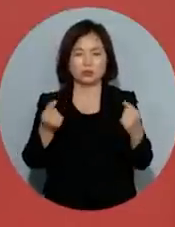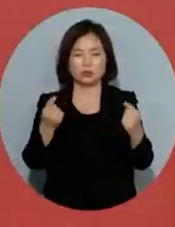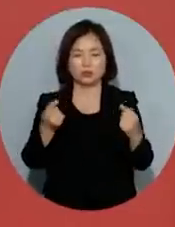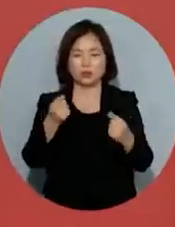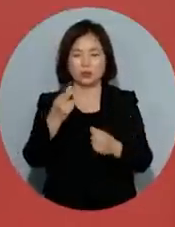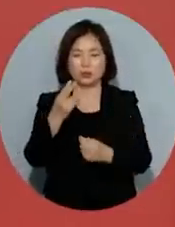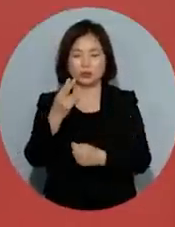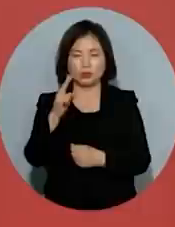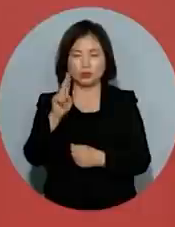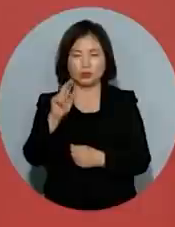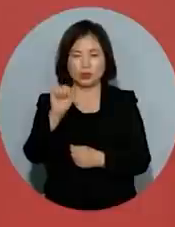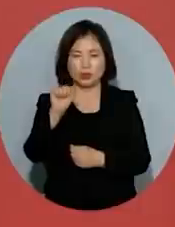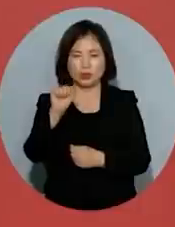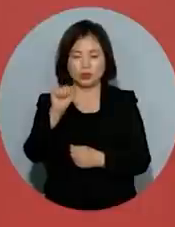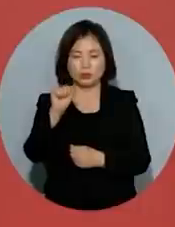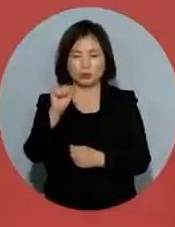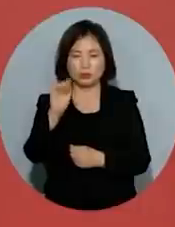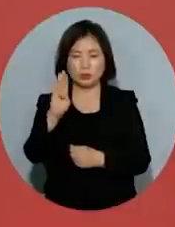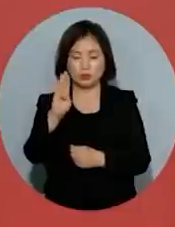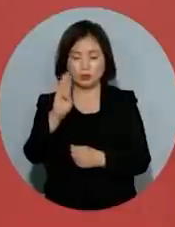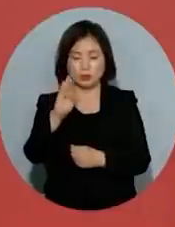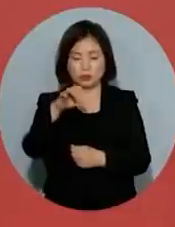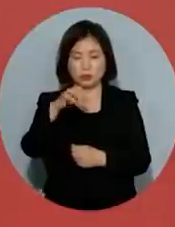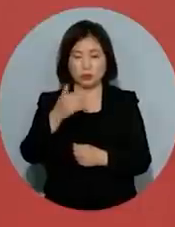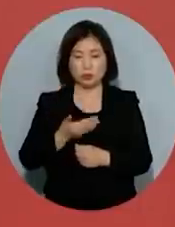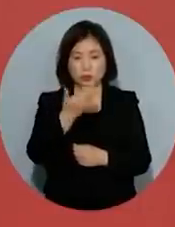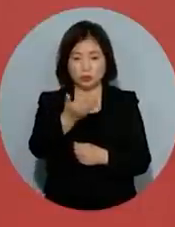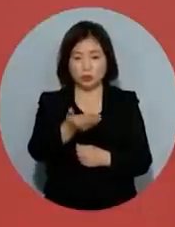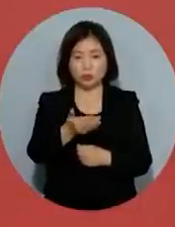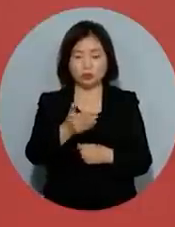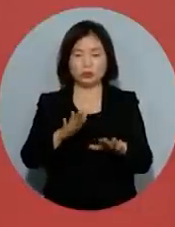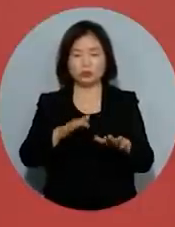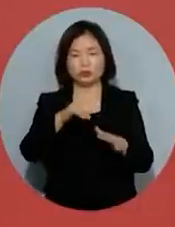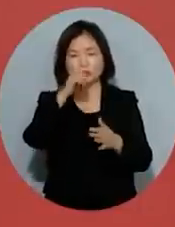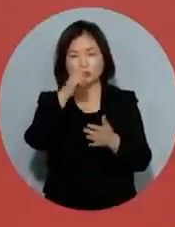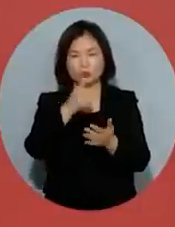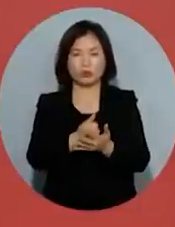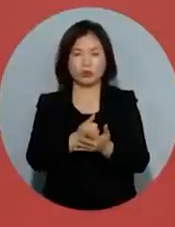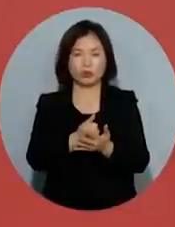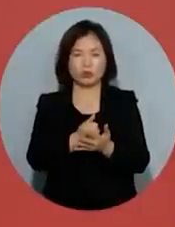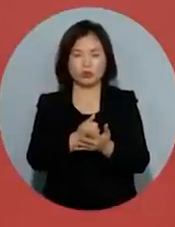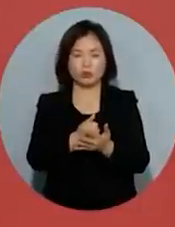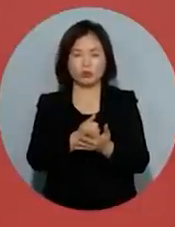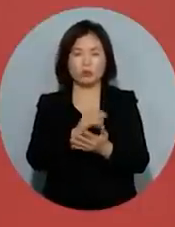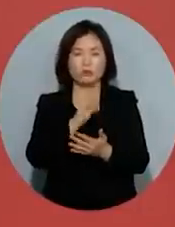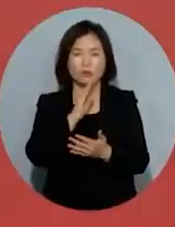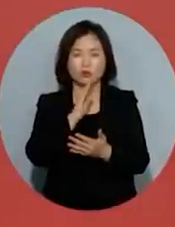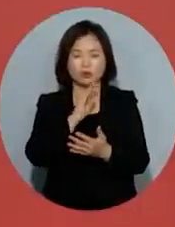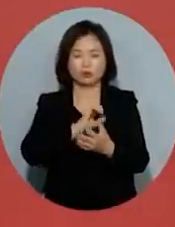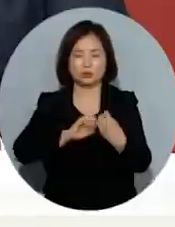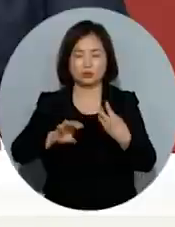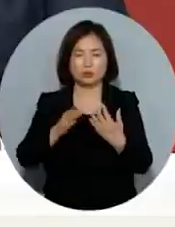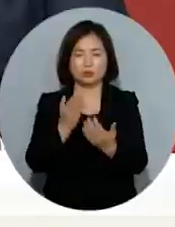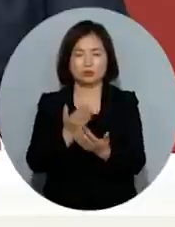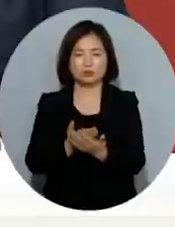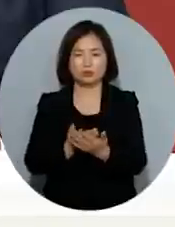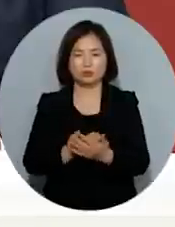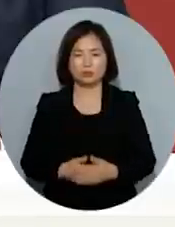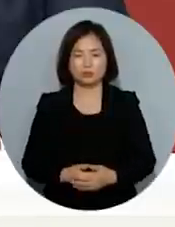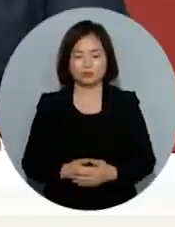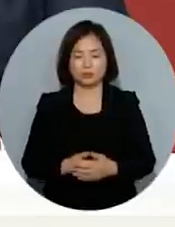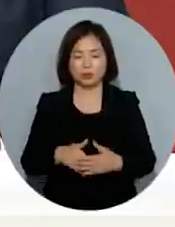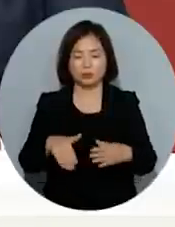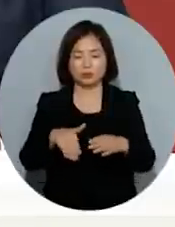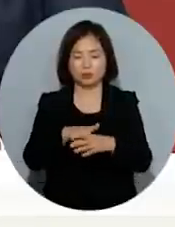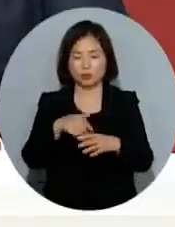USB 준 거 판문점에서 그거는 여적죄가 될 수도 있습니다. 답변 한번 해 보시죠. 문